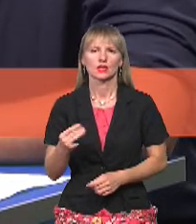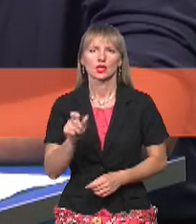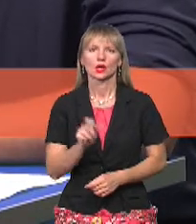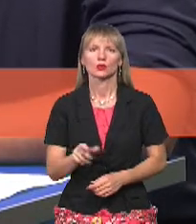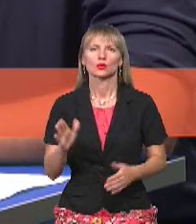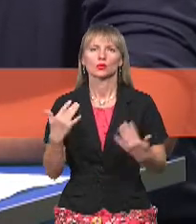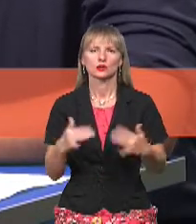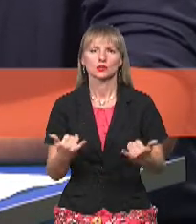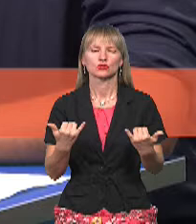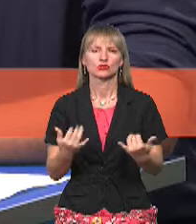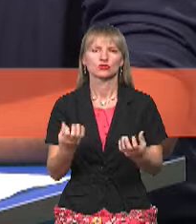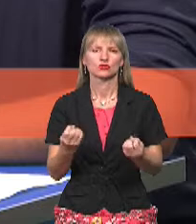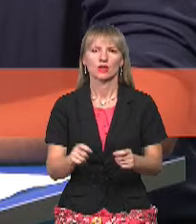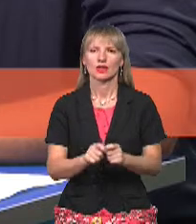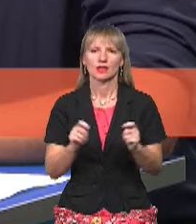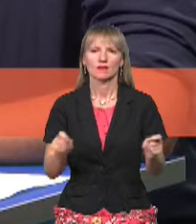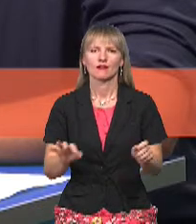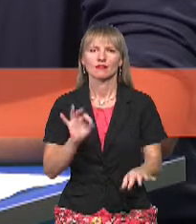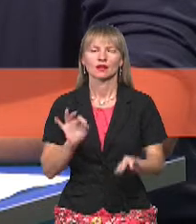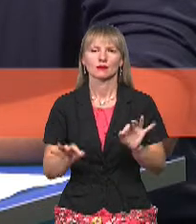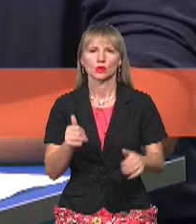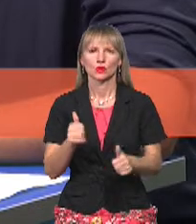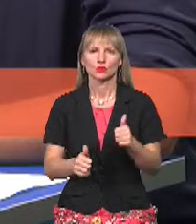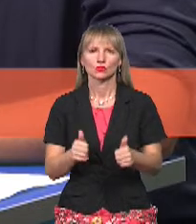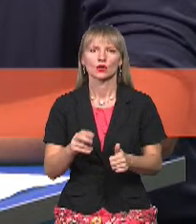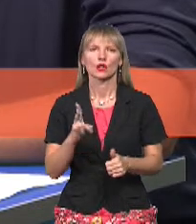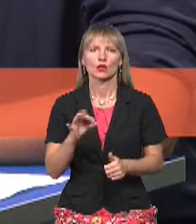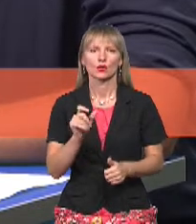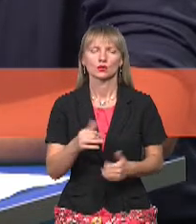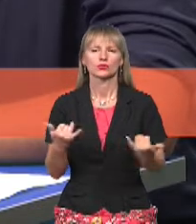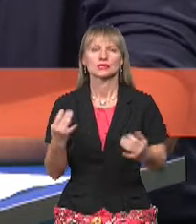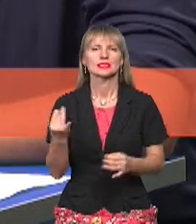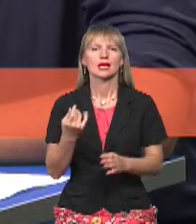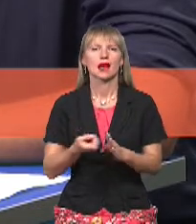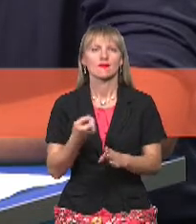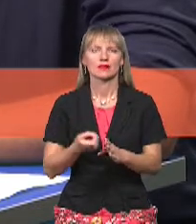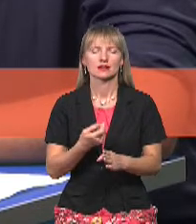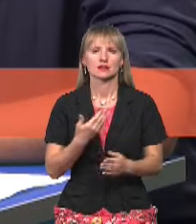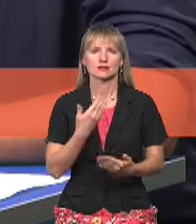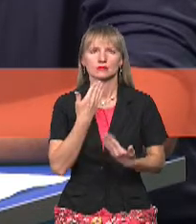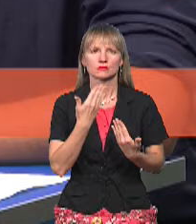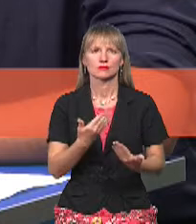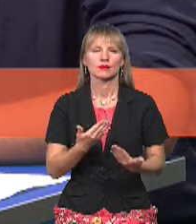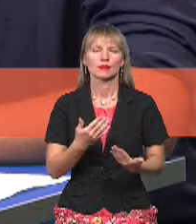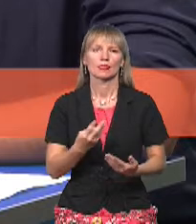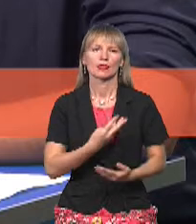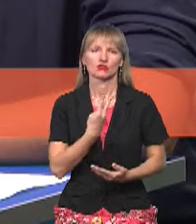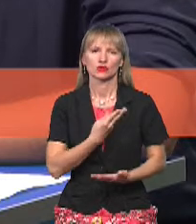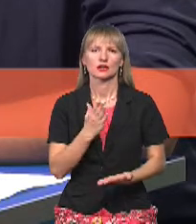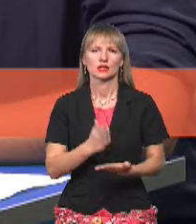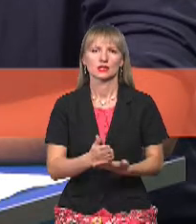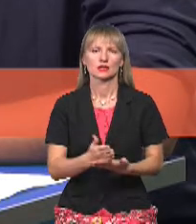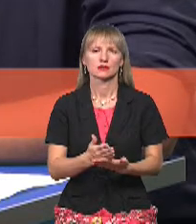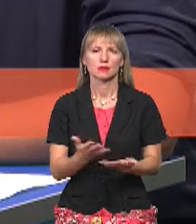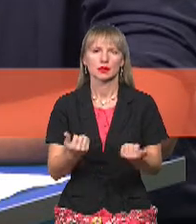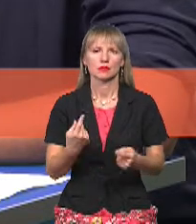Люди вже зараз, ще не відкрився відбір конкурсний, але люди вже зараз цікавляться, приходять і виявляють бажання приймати